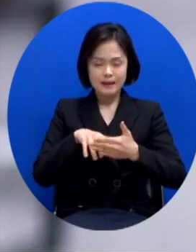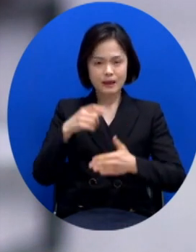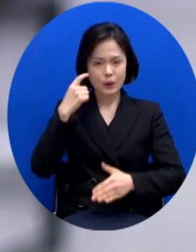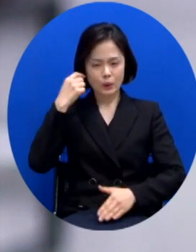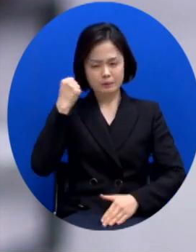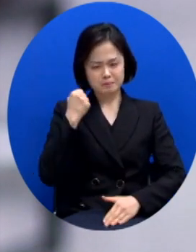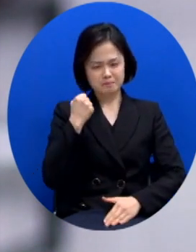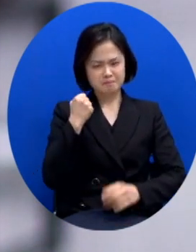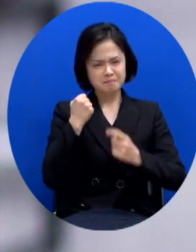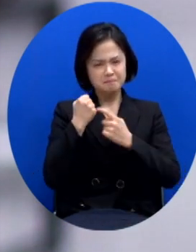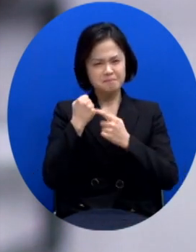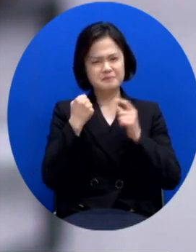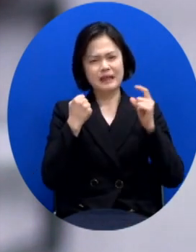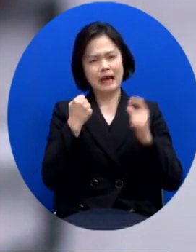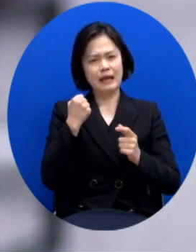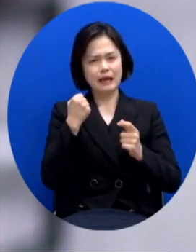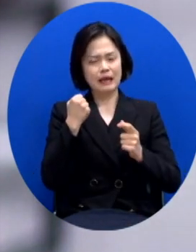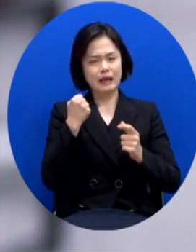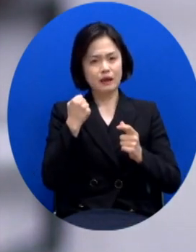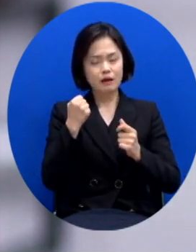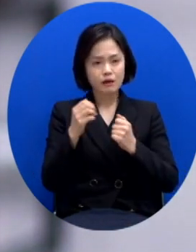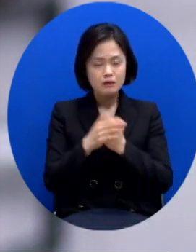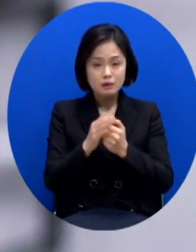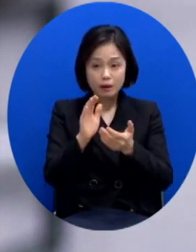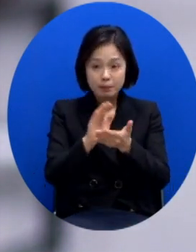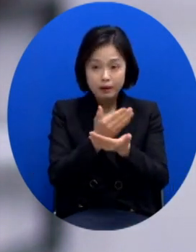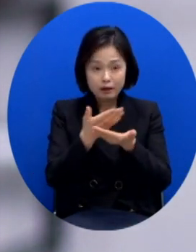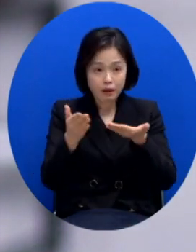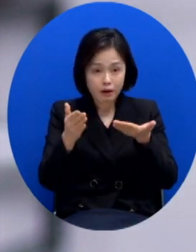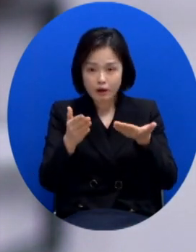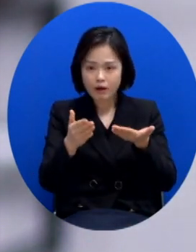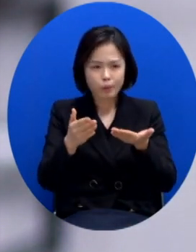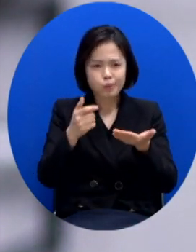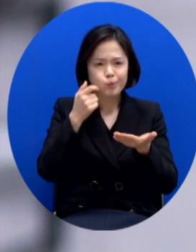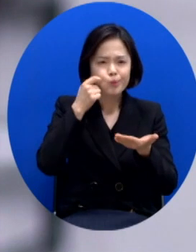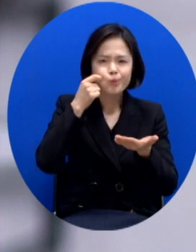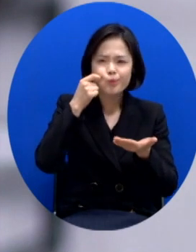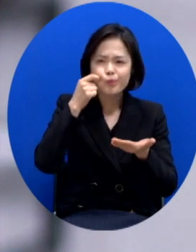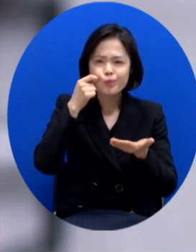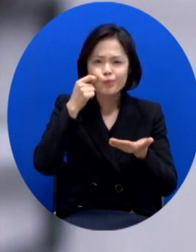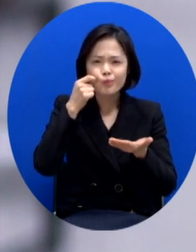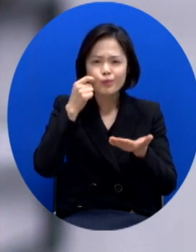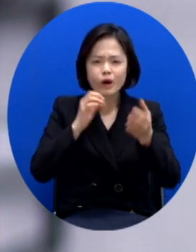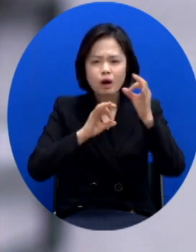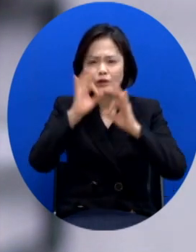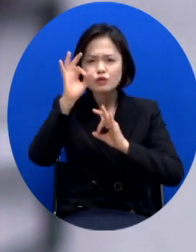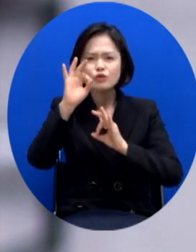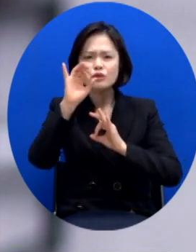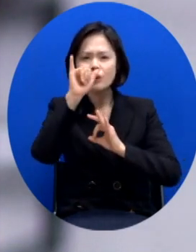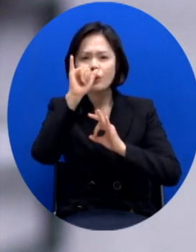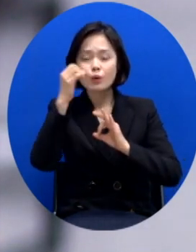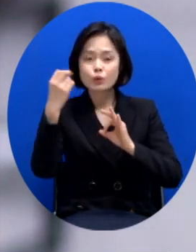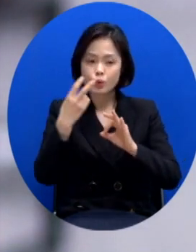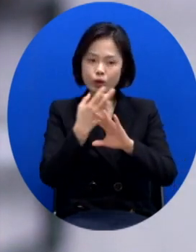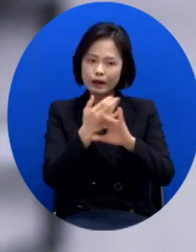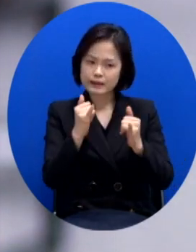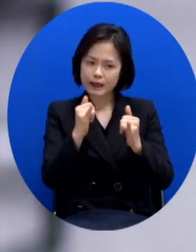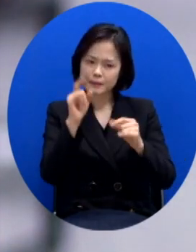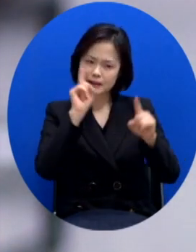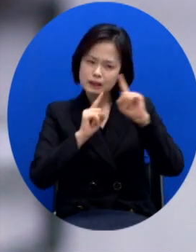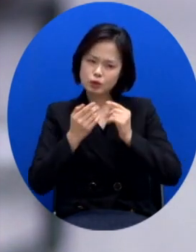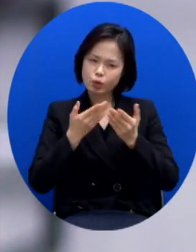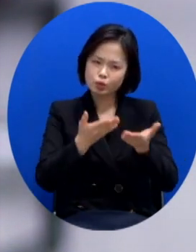관념은 분별력을 잃게 하고 오해로 인해 남에게 상처를 주거나 자신이